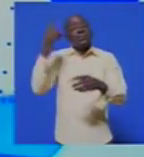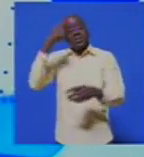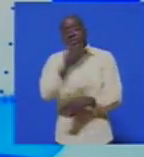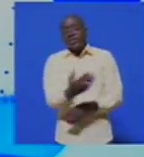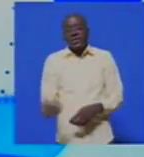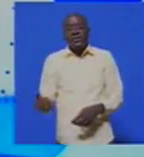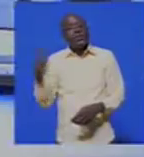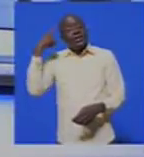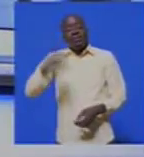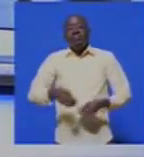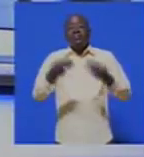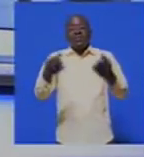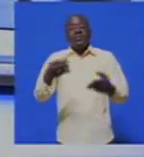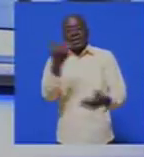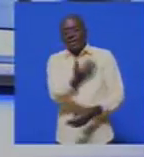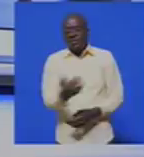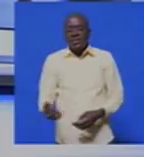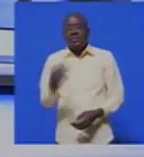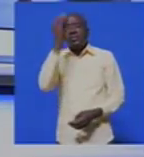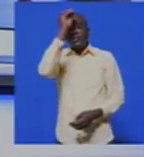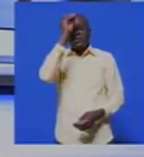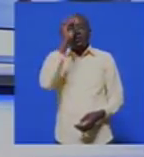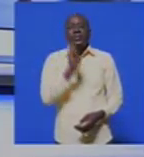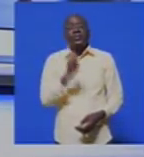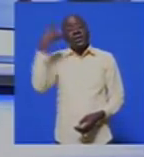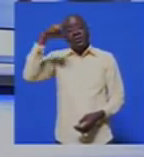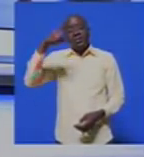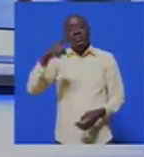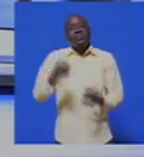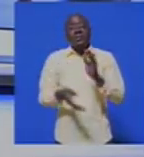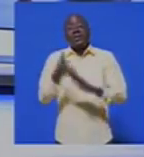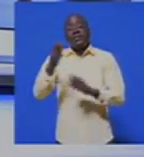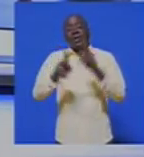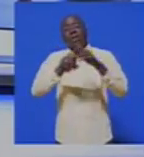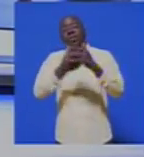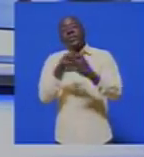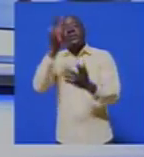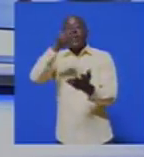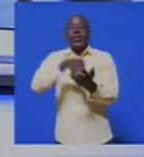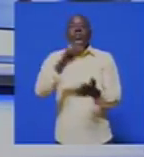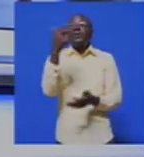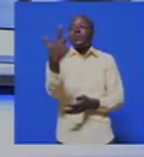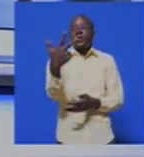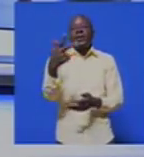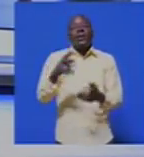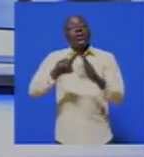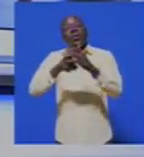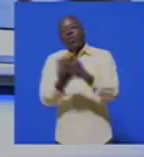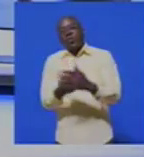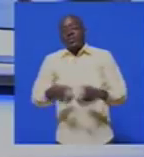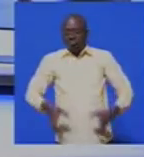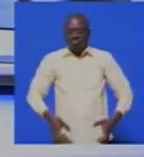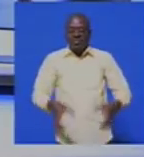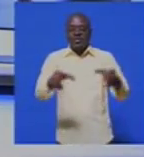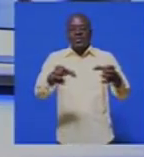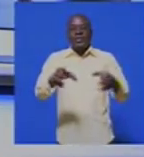l'affection à des enfants orphelins pour la plupart. L'aventure a débuté en 2003 et continue son petit bonhomme de chemin.